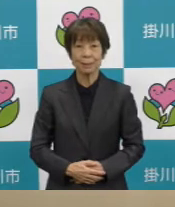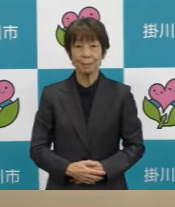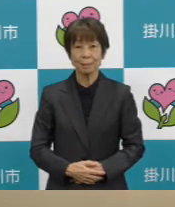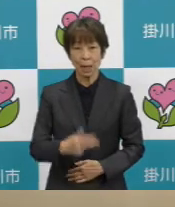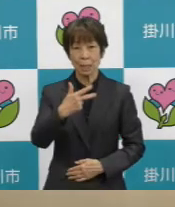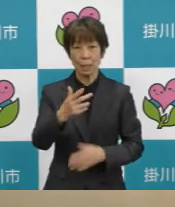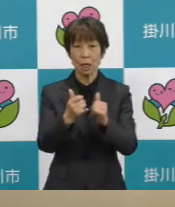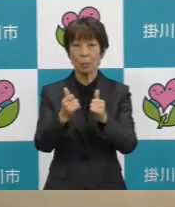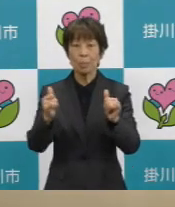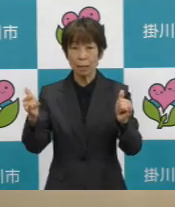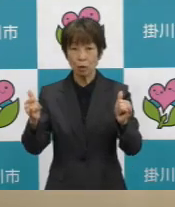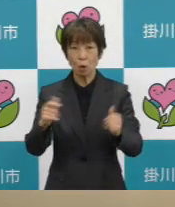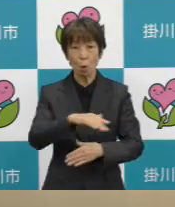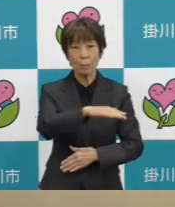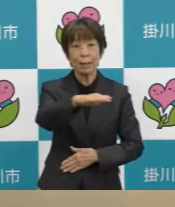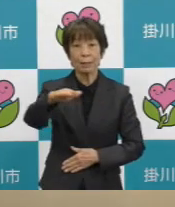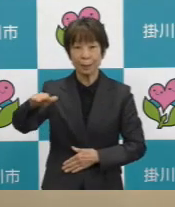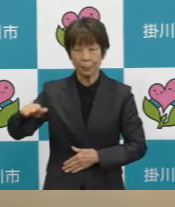市民の皆さんが